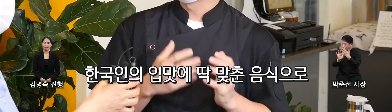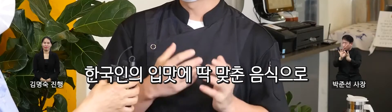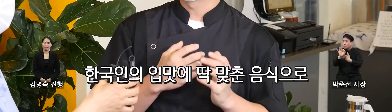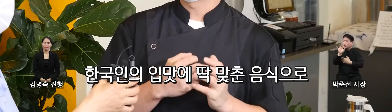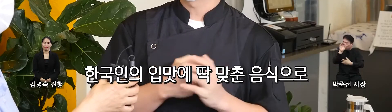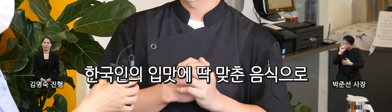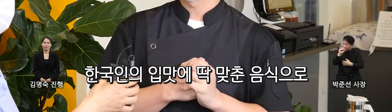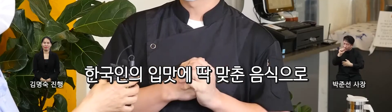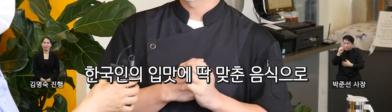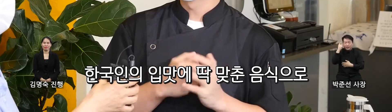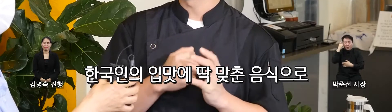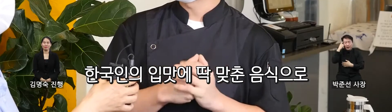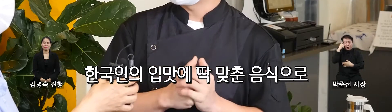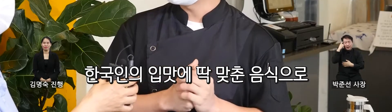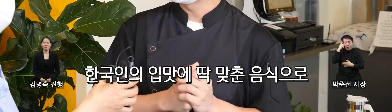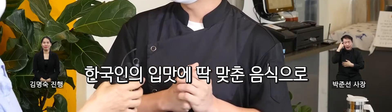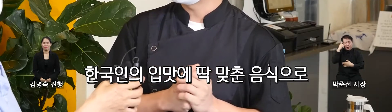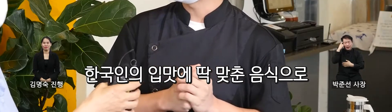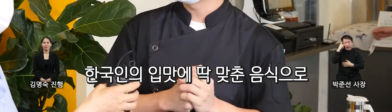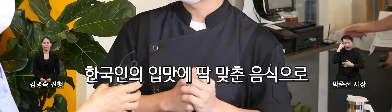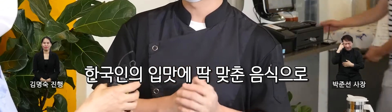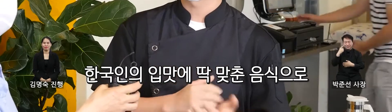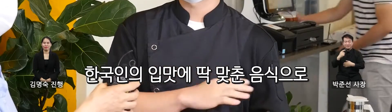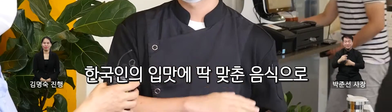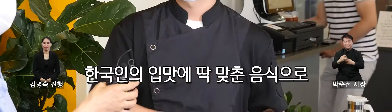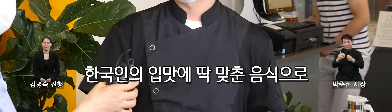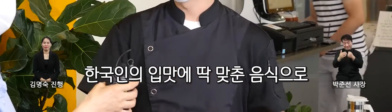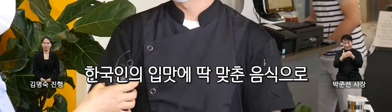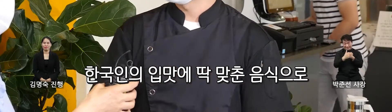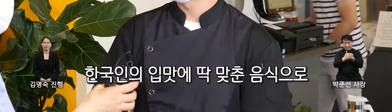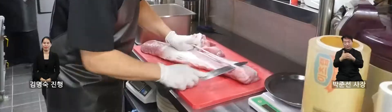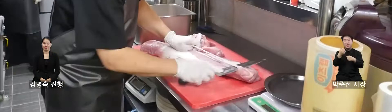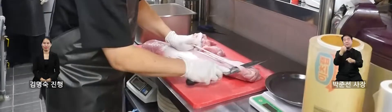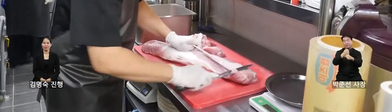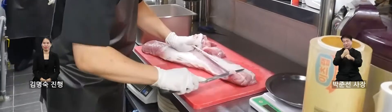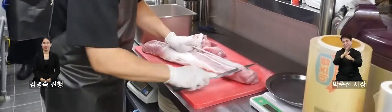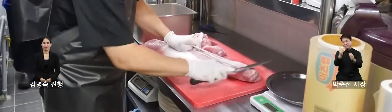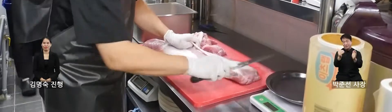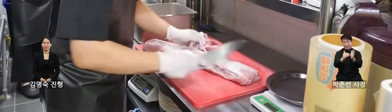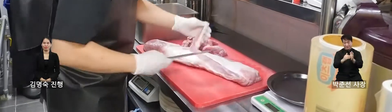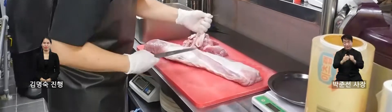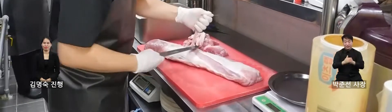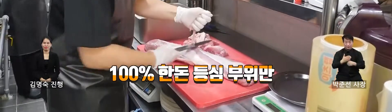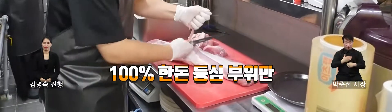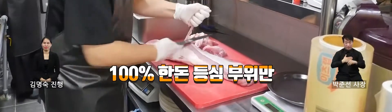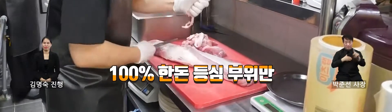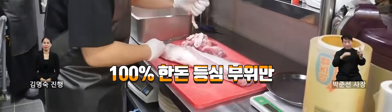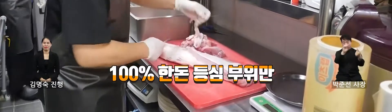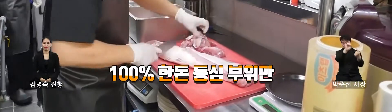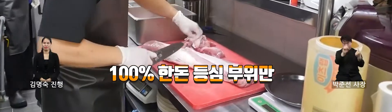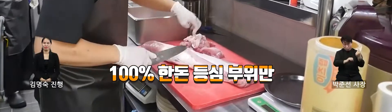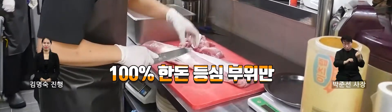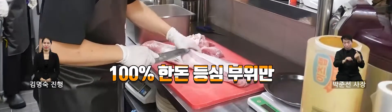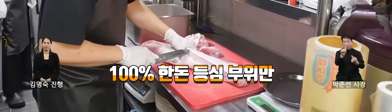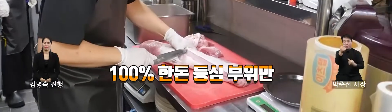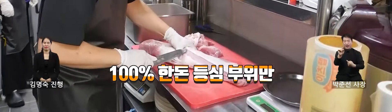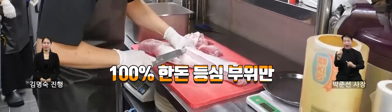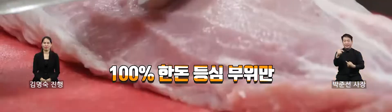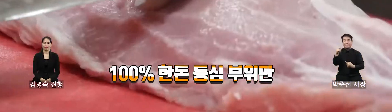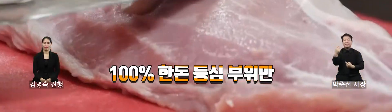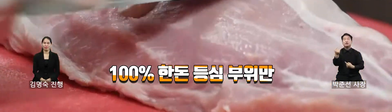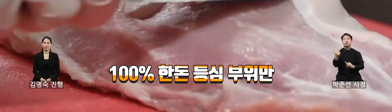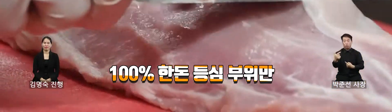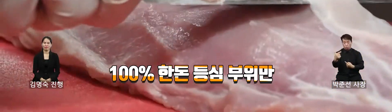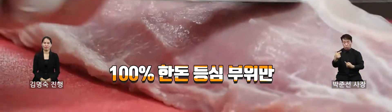더 오히려 입맛에서 맞지 않을까 해서 이렇게 만들게 되었어요. 저희는 이제 100% 이제 한돈, 이제 국내산